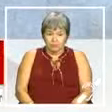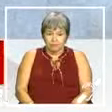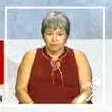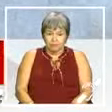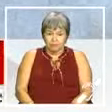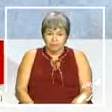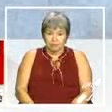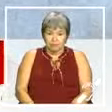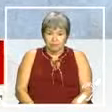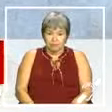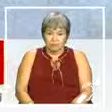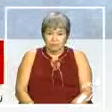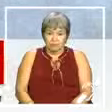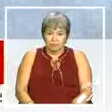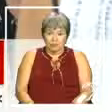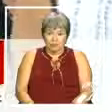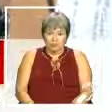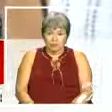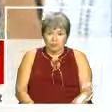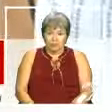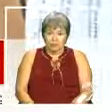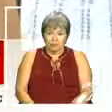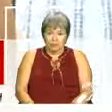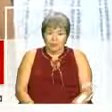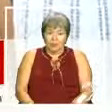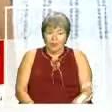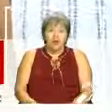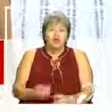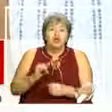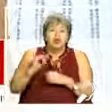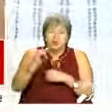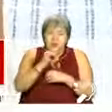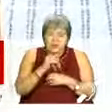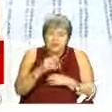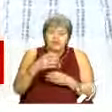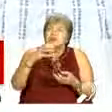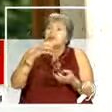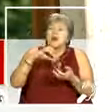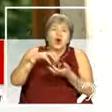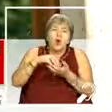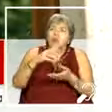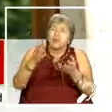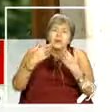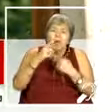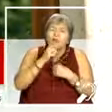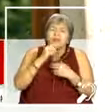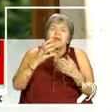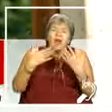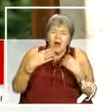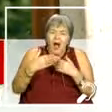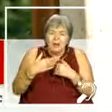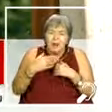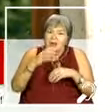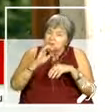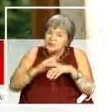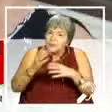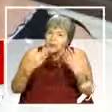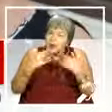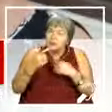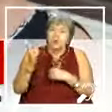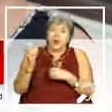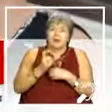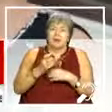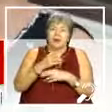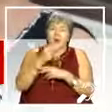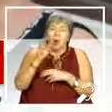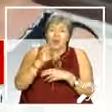a ovako dok smo u ladu još se može zdržati. Chiar și turiștii din regiuni tropicale simt din plin disconfortul termic din Croația.